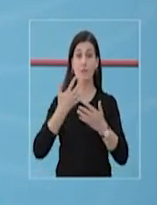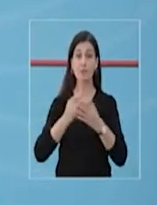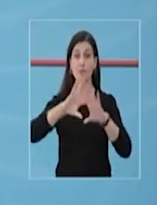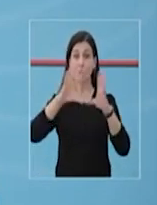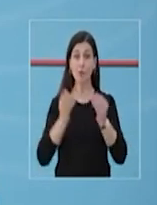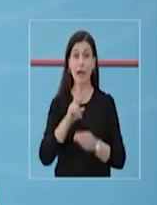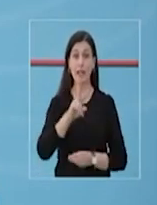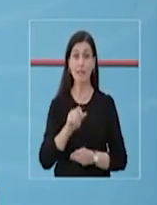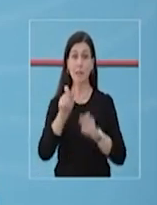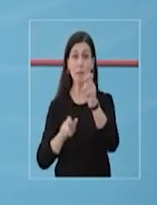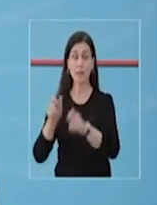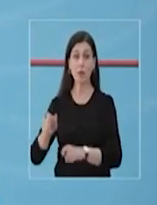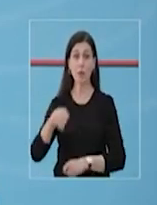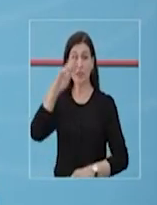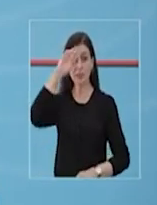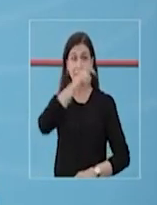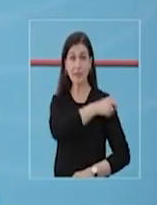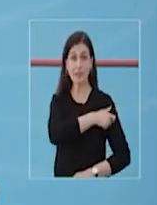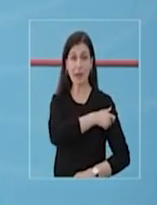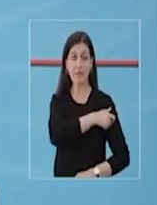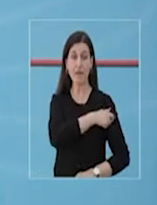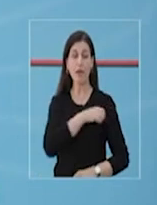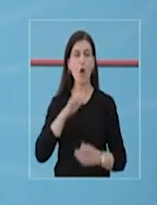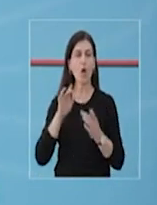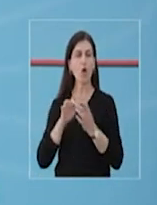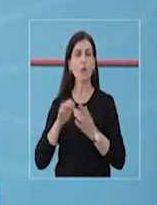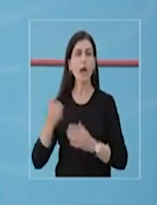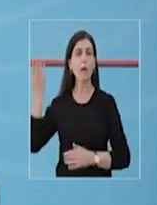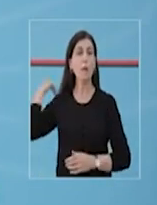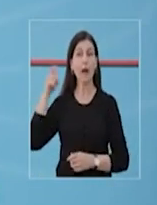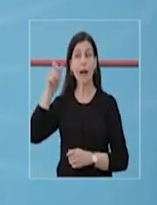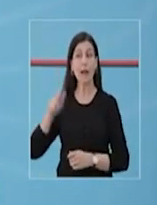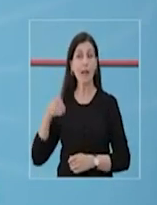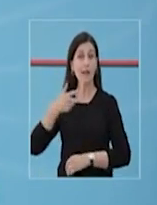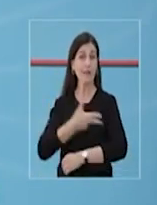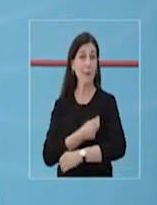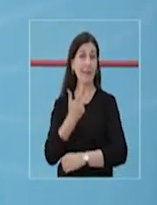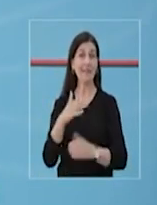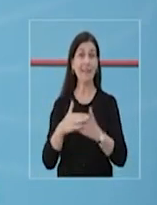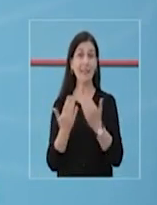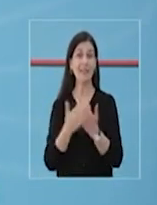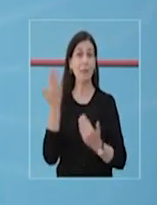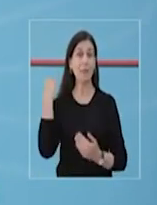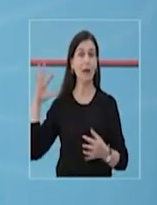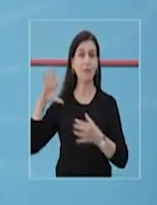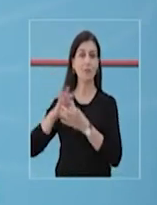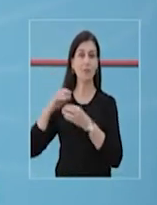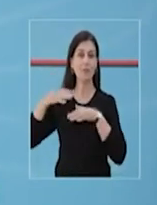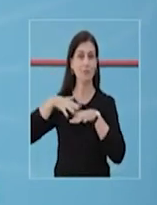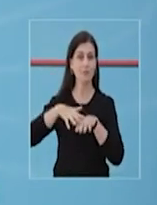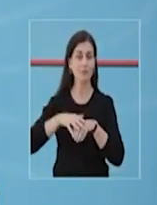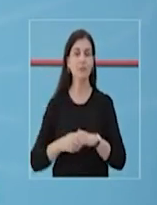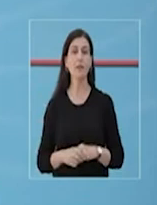prekur, personel shëndetësor dhe pacient, kontakte të rastit të identifikuar 3 ditë më parë. Vazhdon